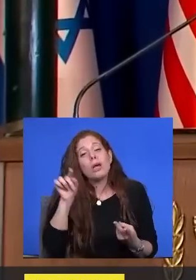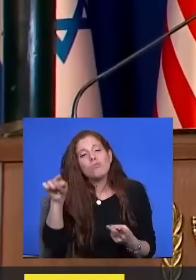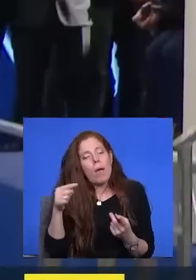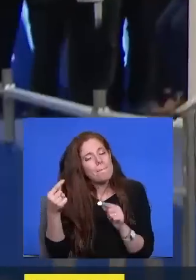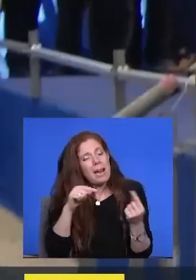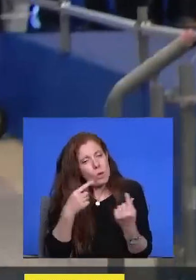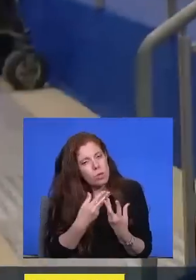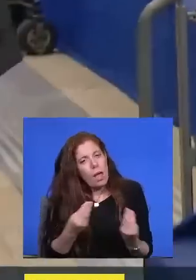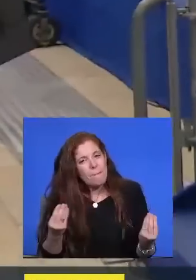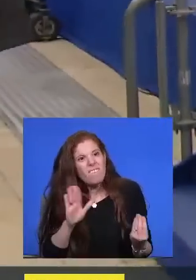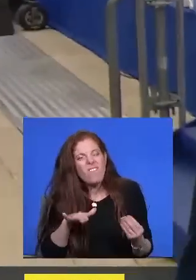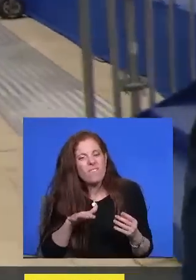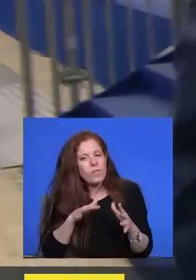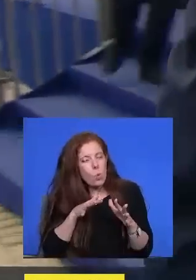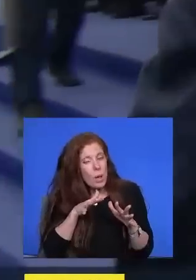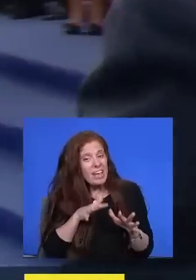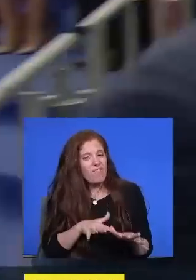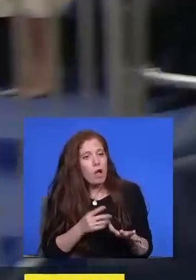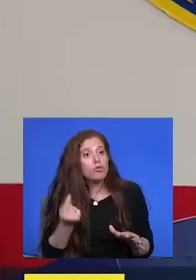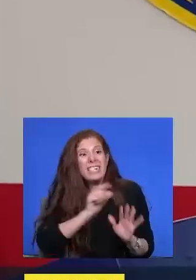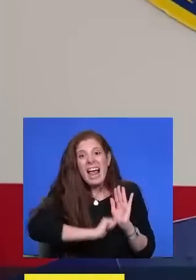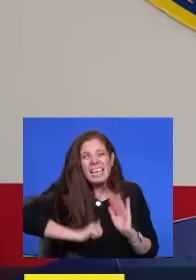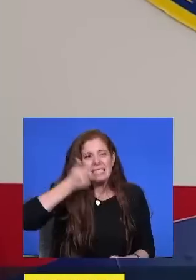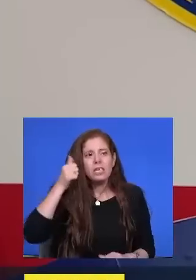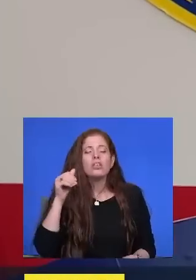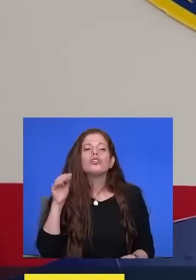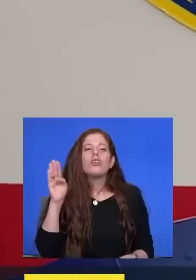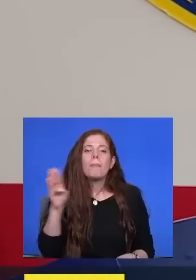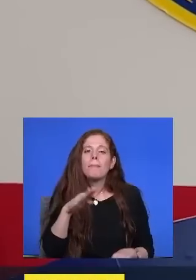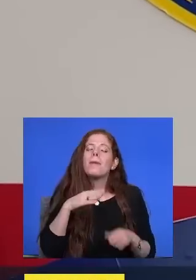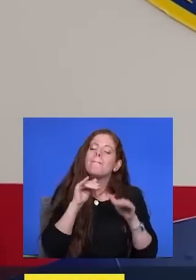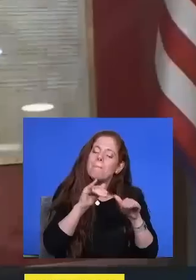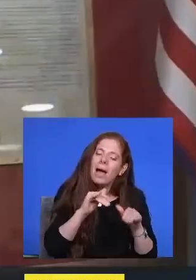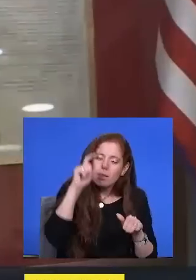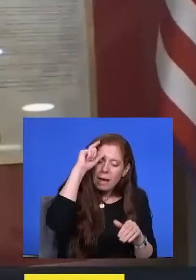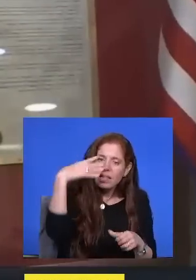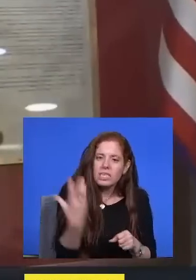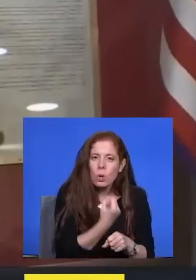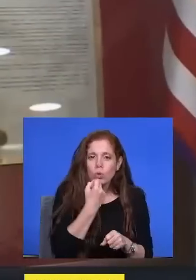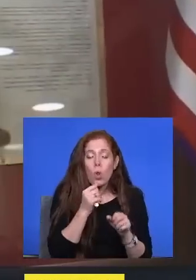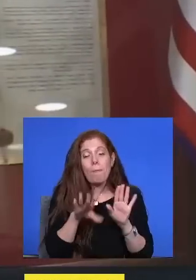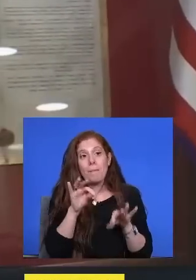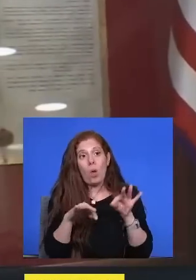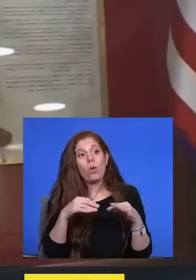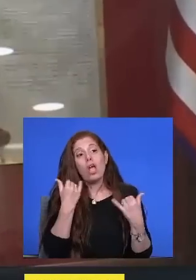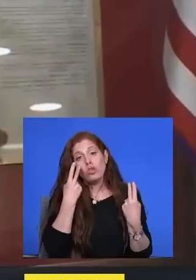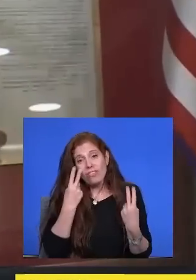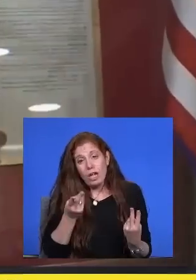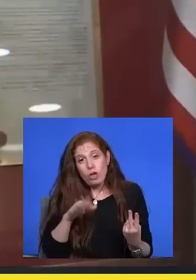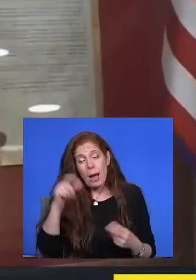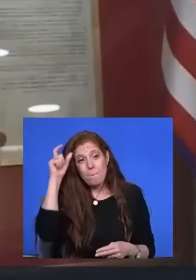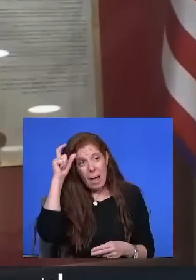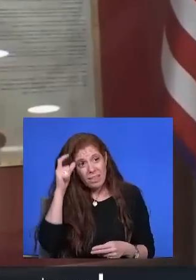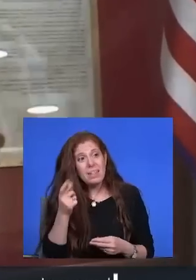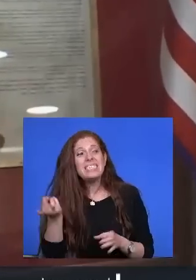איבה, שהגיע לסיים כשנתניהו ברך את ביידן על ניצחונו בבחירות. עכשיו נראה שגם ביידן הצטרף לרשימת